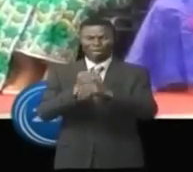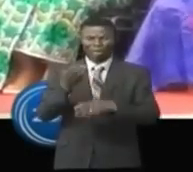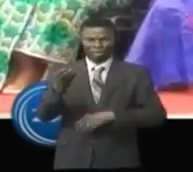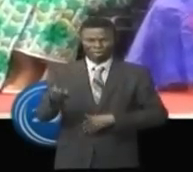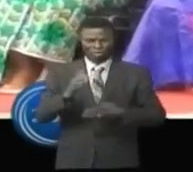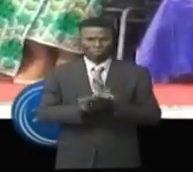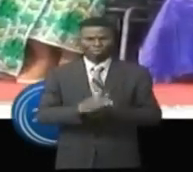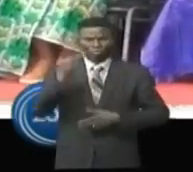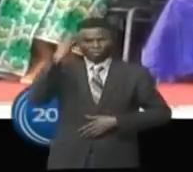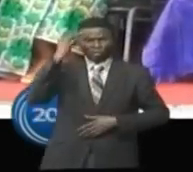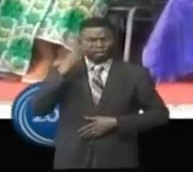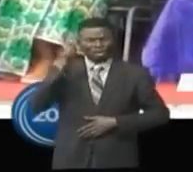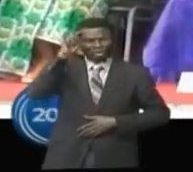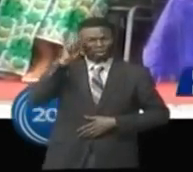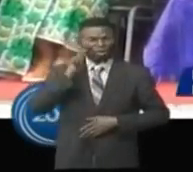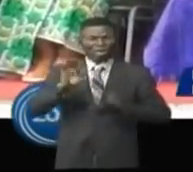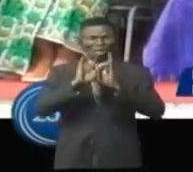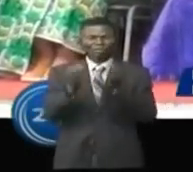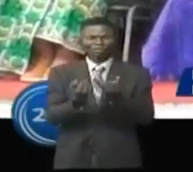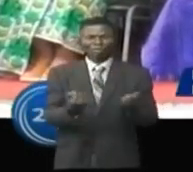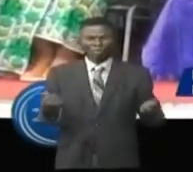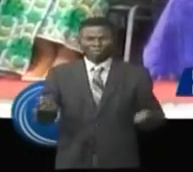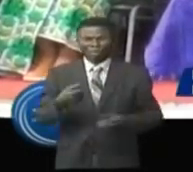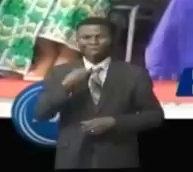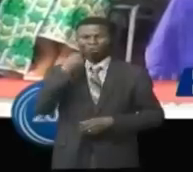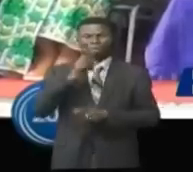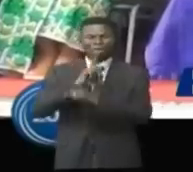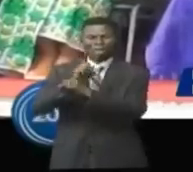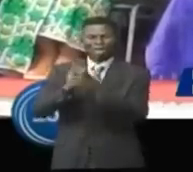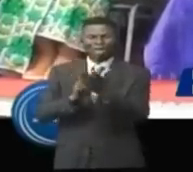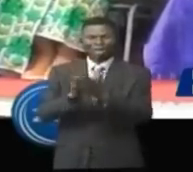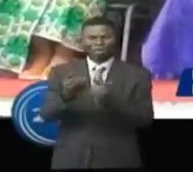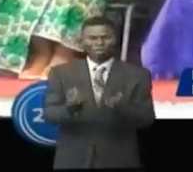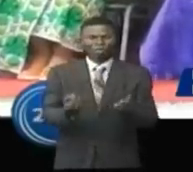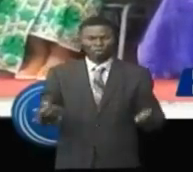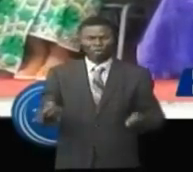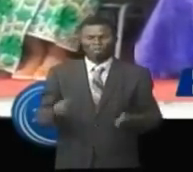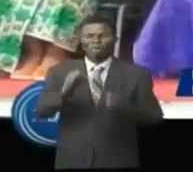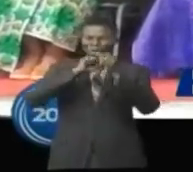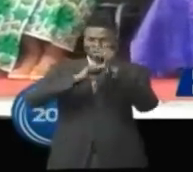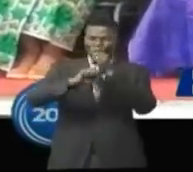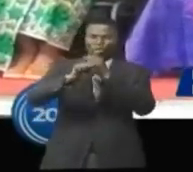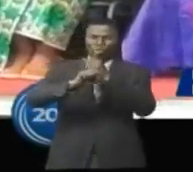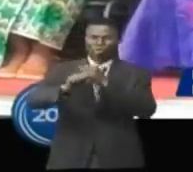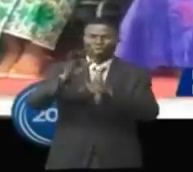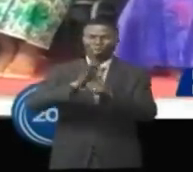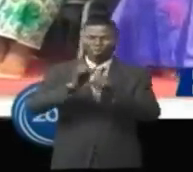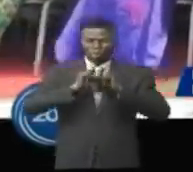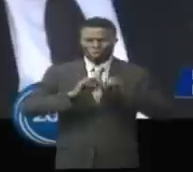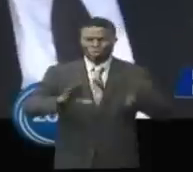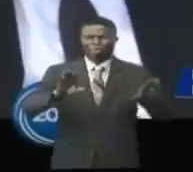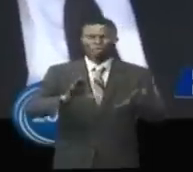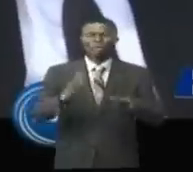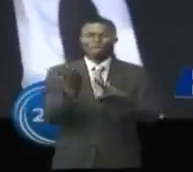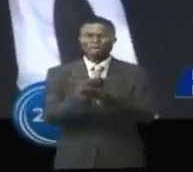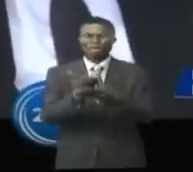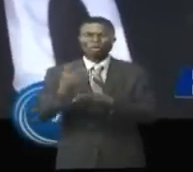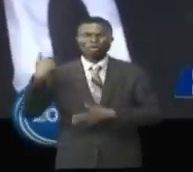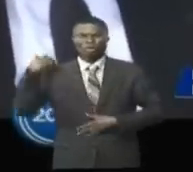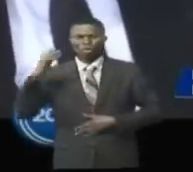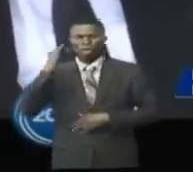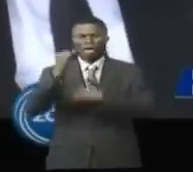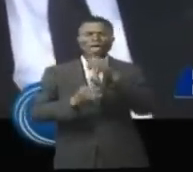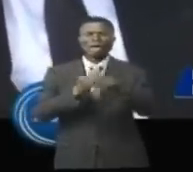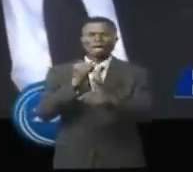ministères des gens, familles et enfants, cette activité entre dans le cadre de la sensibilisation et vulgarisation des instruments juridiques